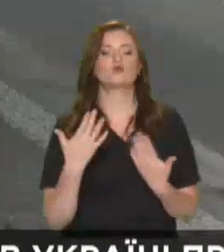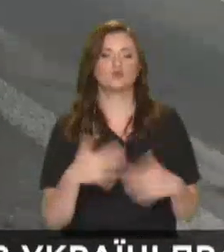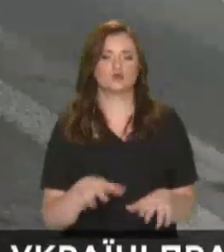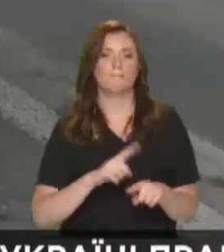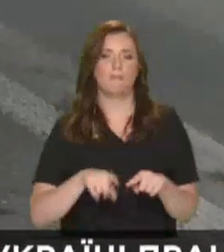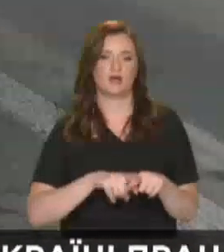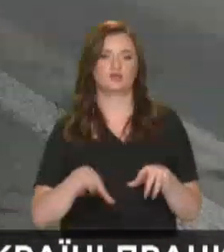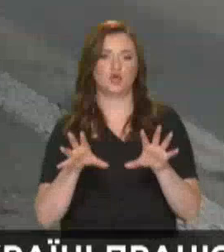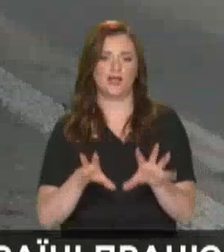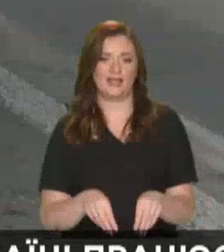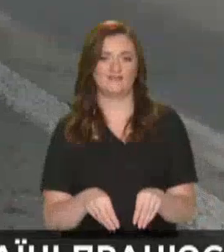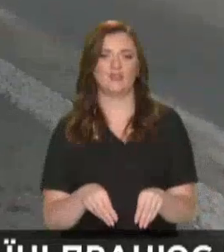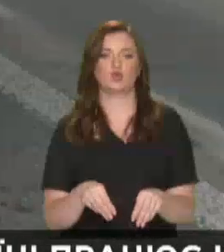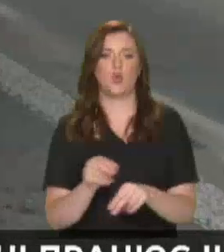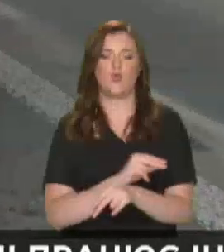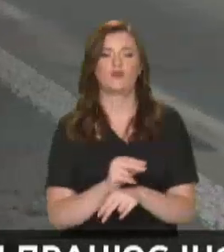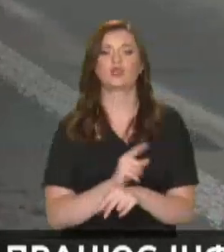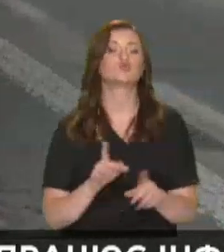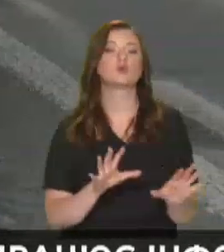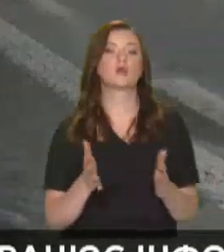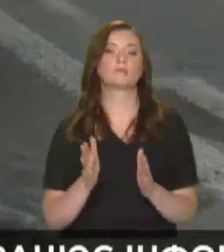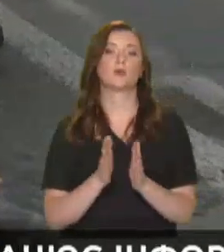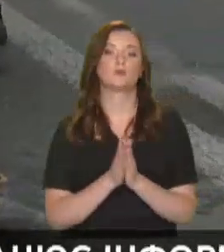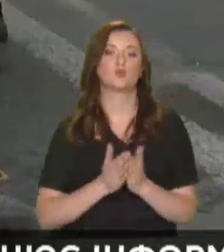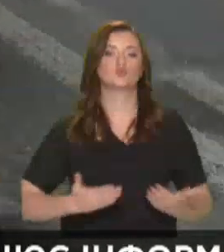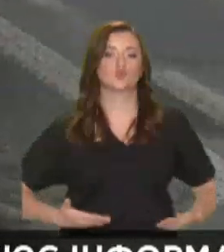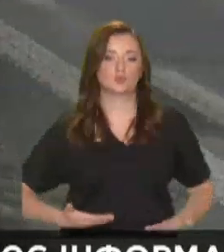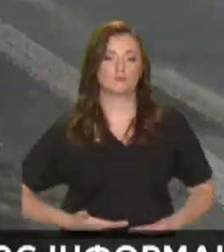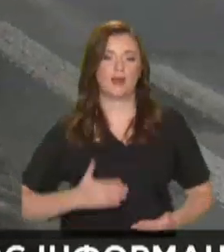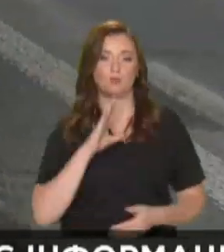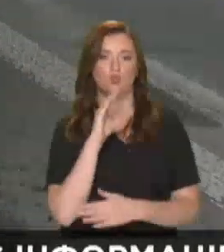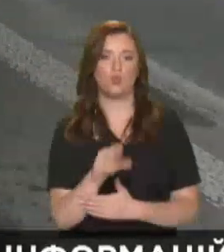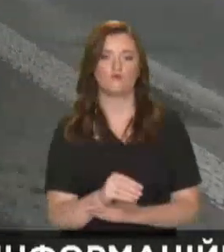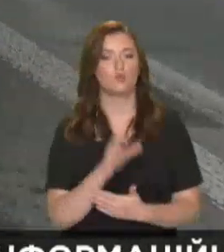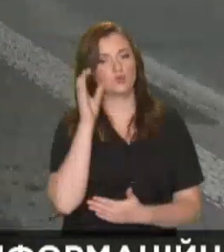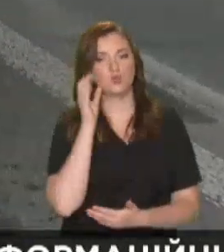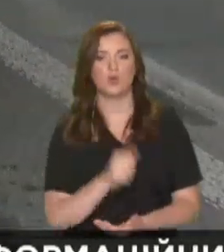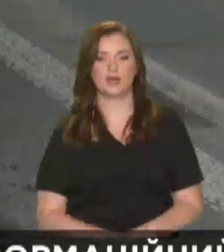ліквідований. Що трапилося, прошу пряму мову послухати.